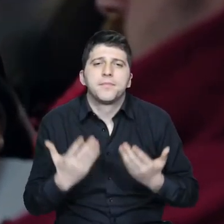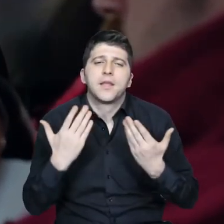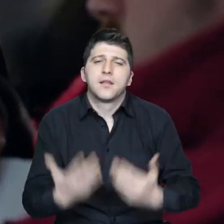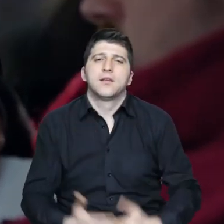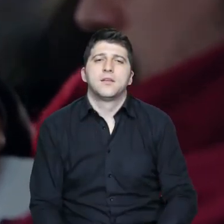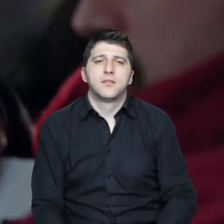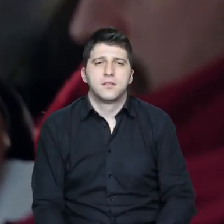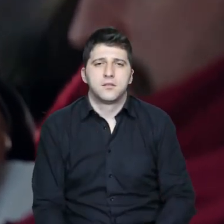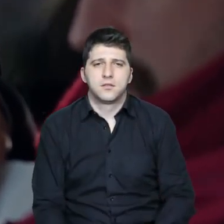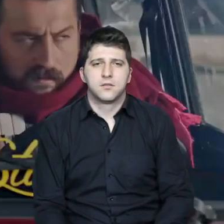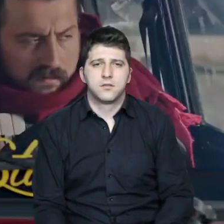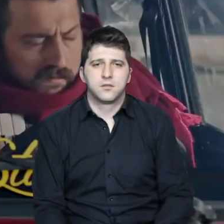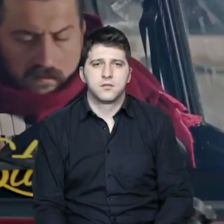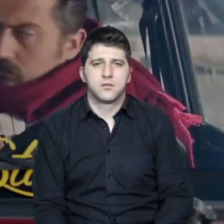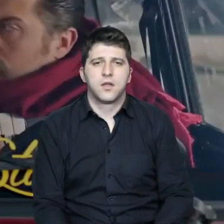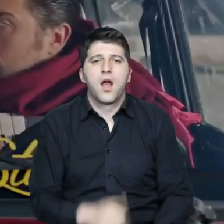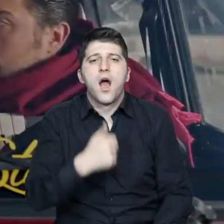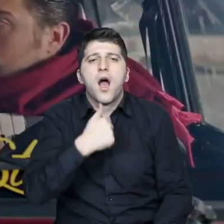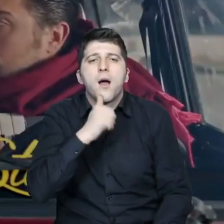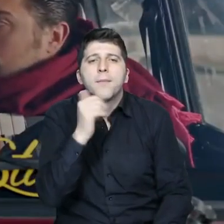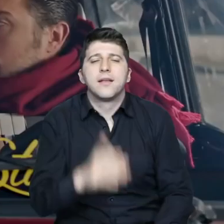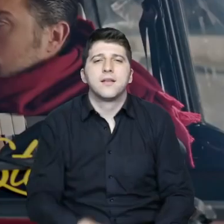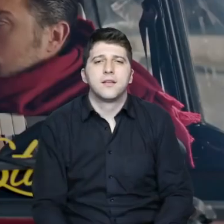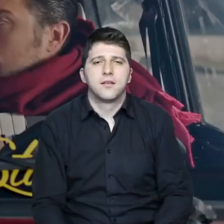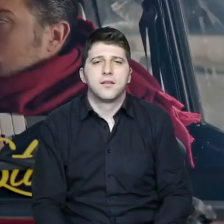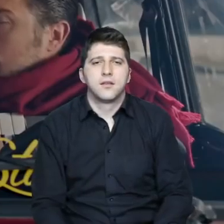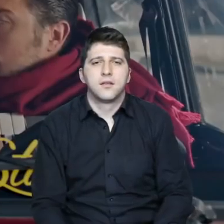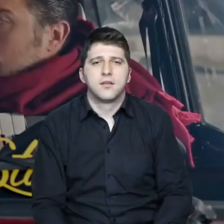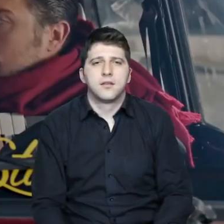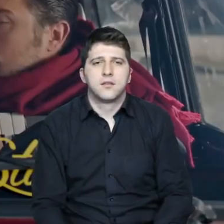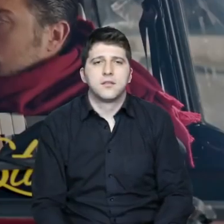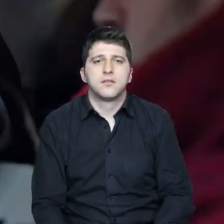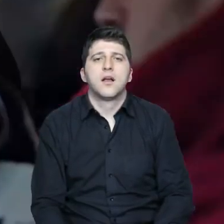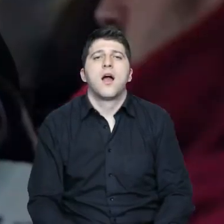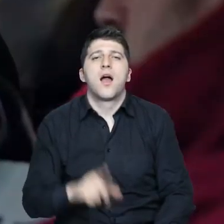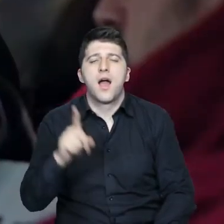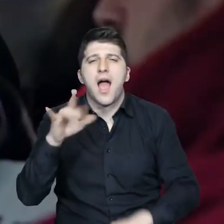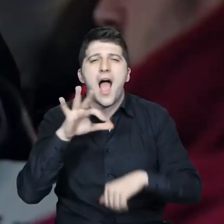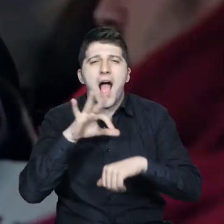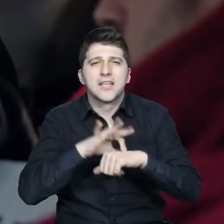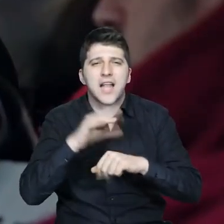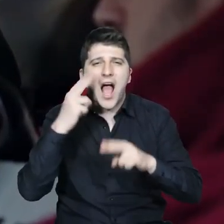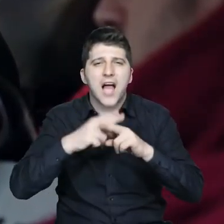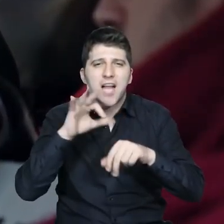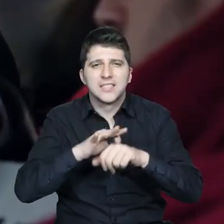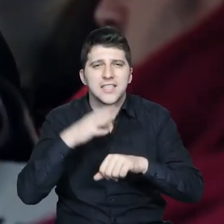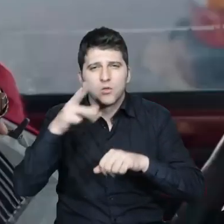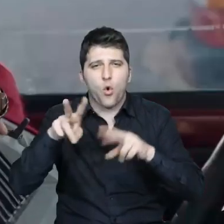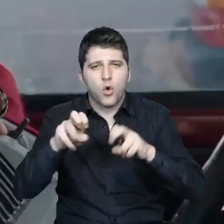niyetine koca bir şal sarmış. Abi. Sağlık